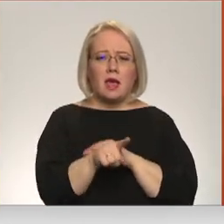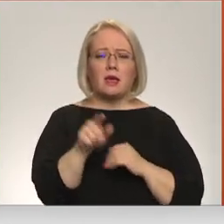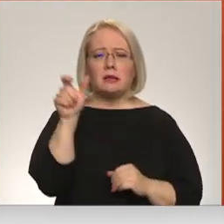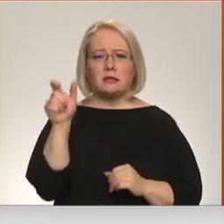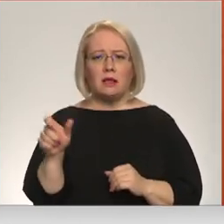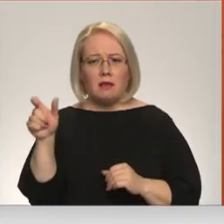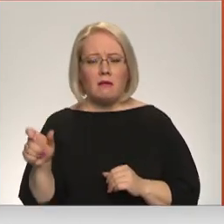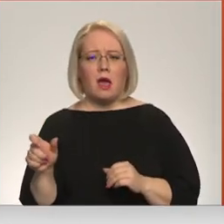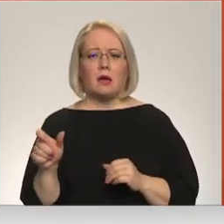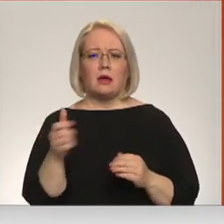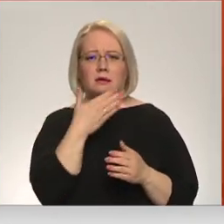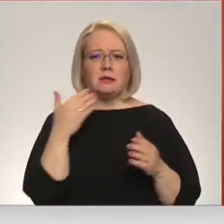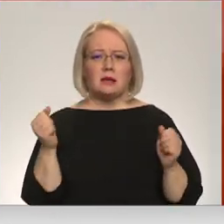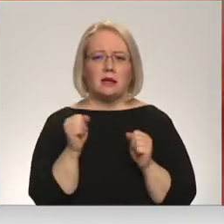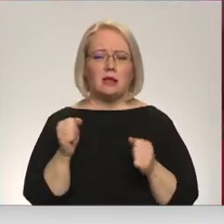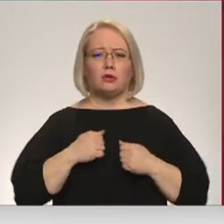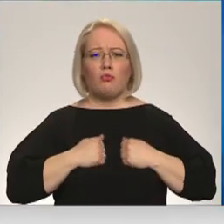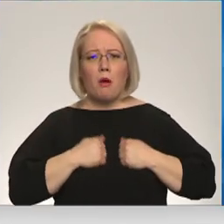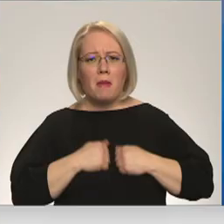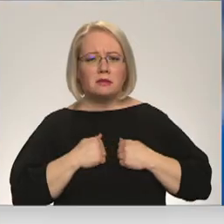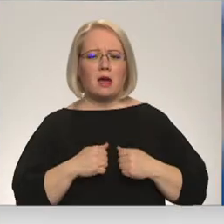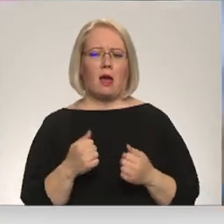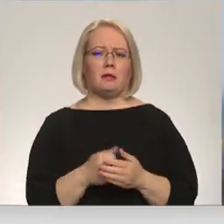cilvēki apsildīties, nomazgāties,